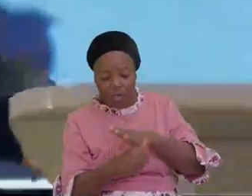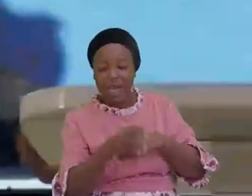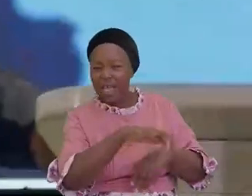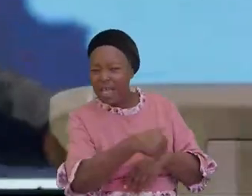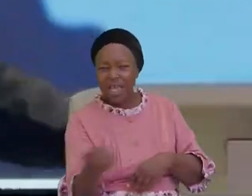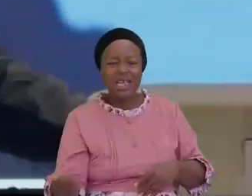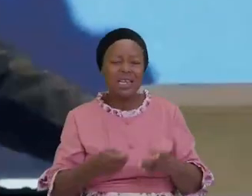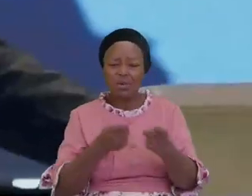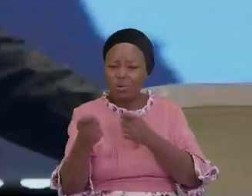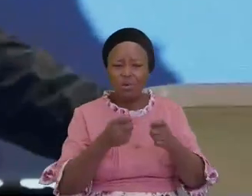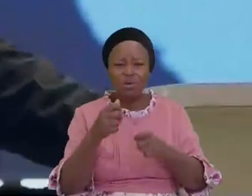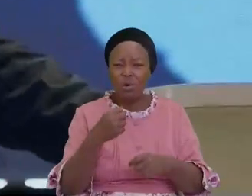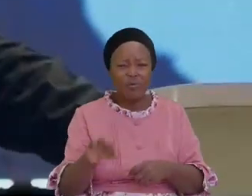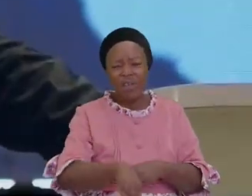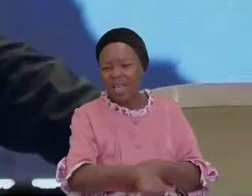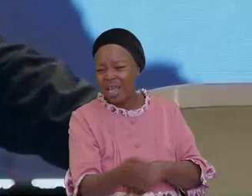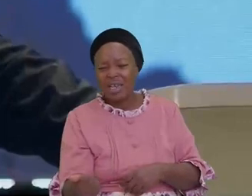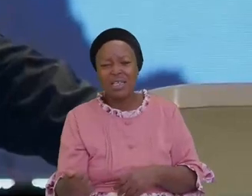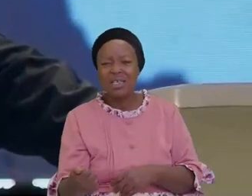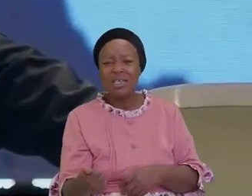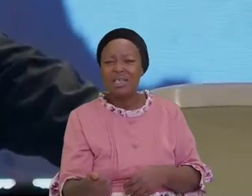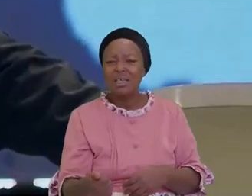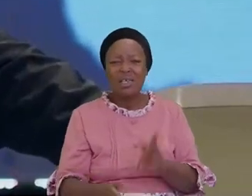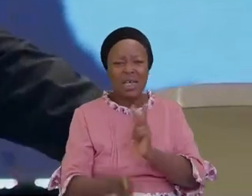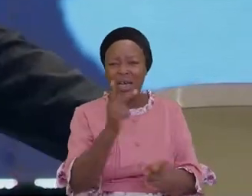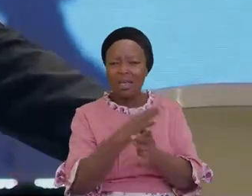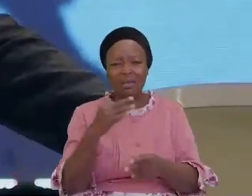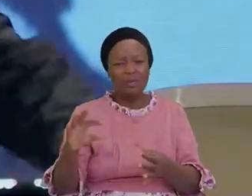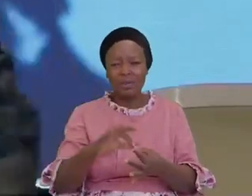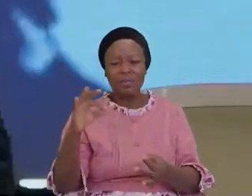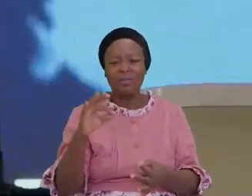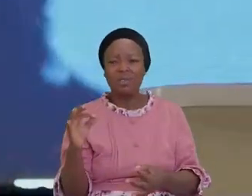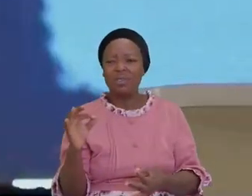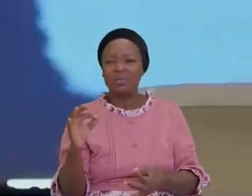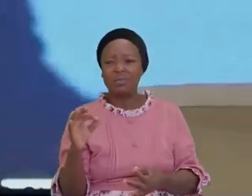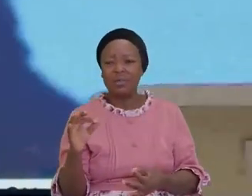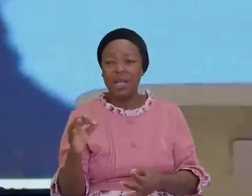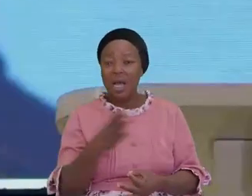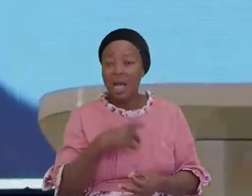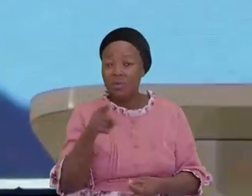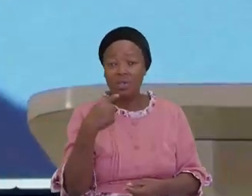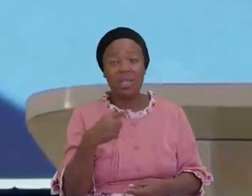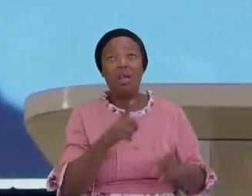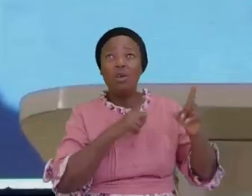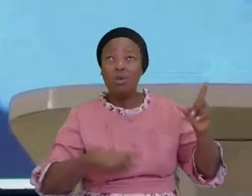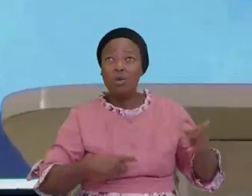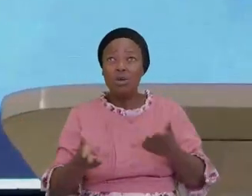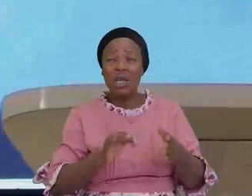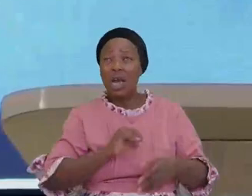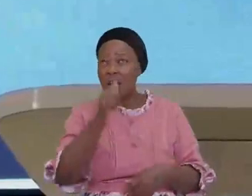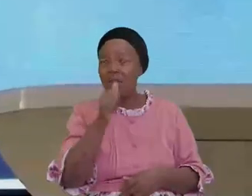Et pour n'être sous le contrôle d'aucun esprit. Et vous dites, Seigneur, me